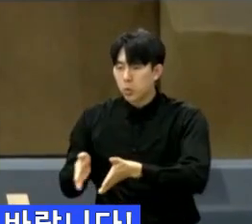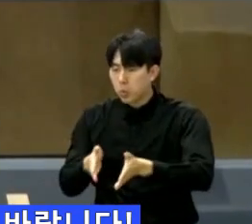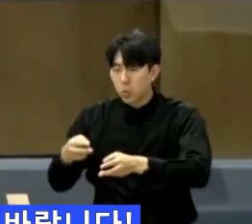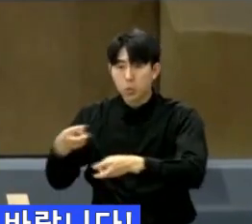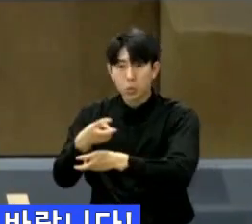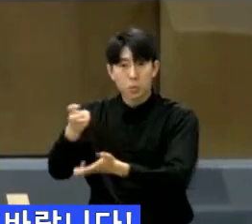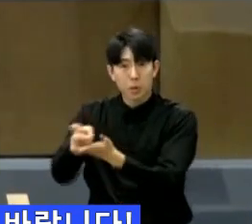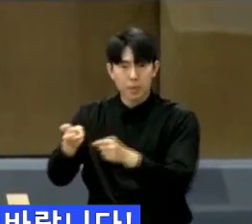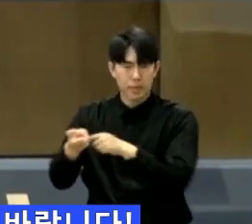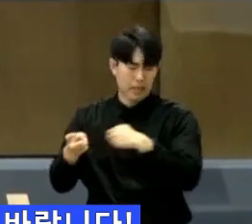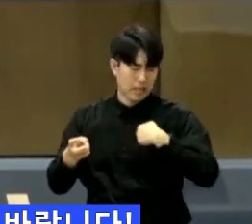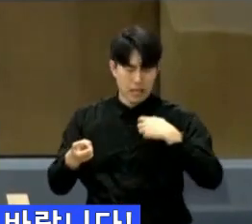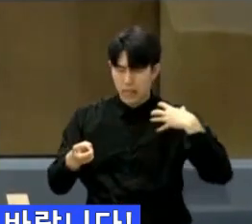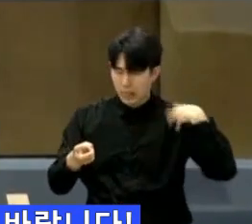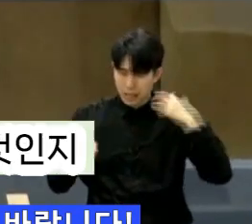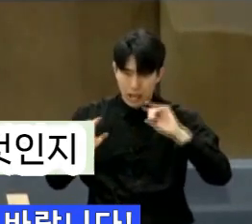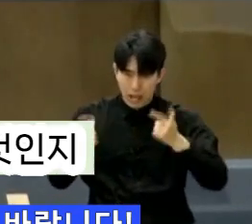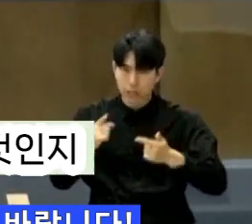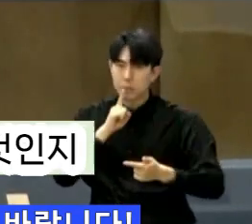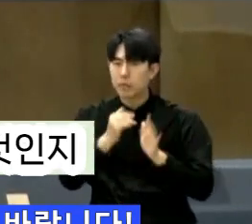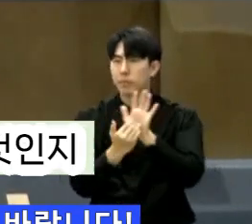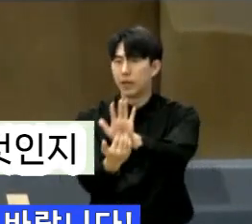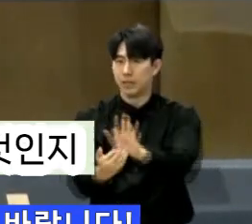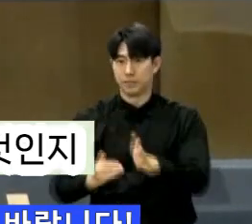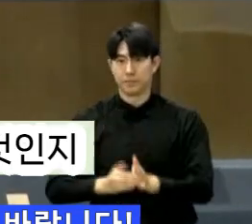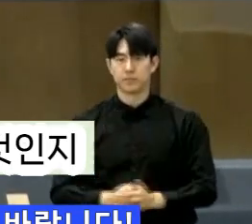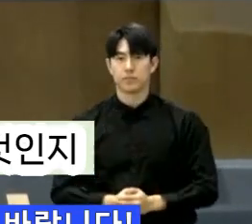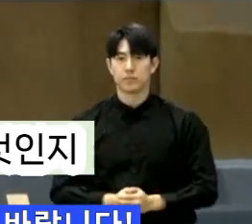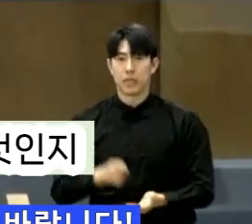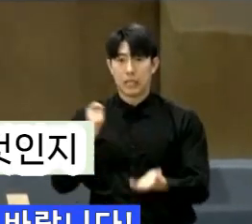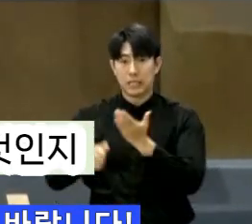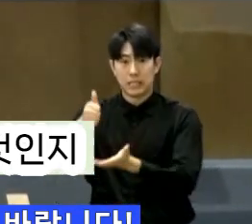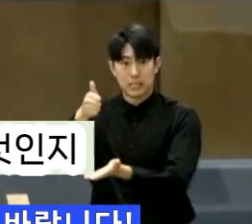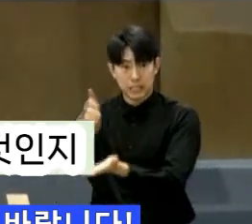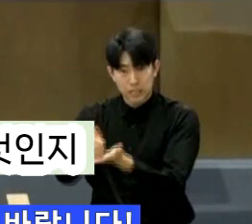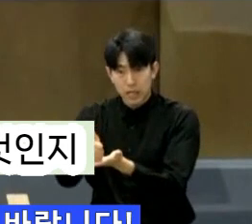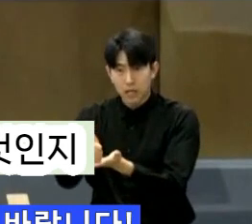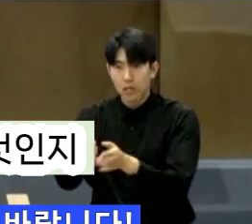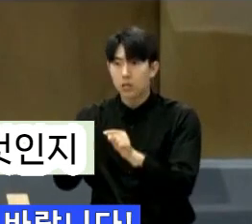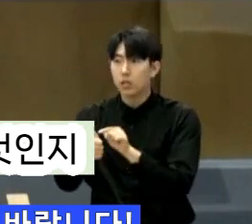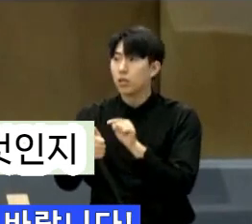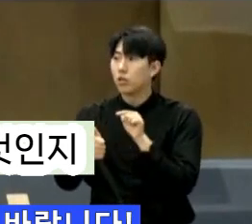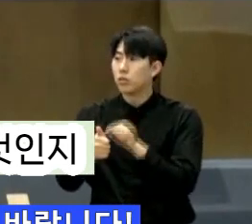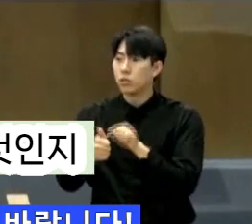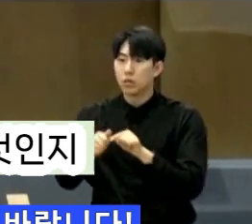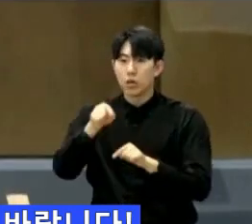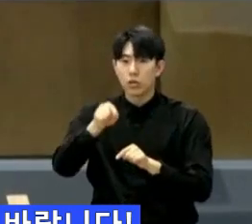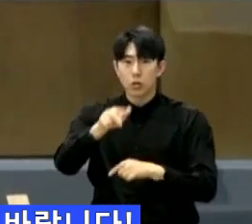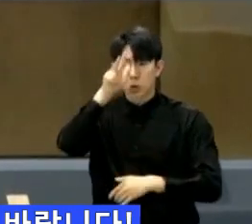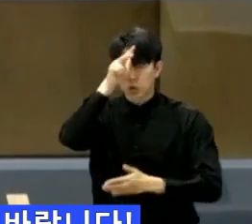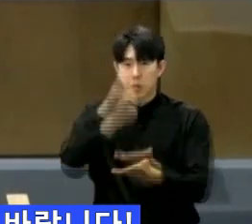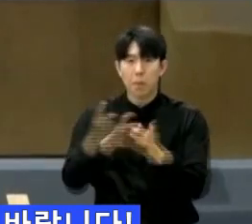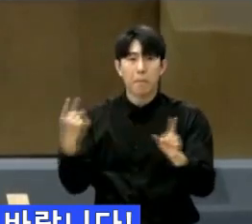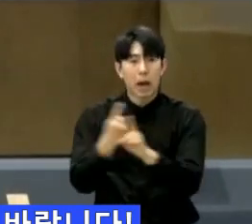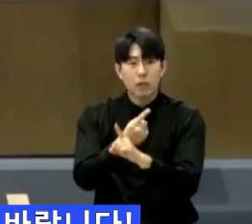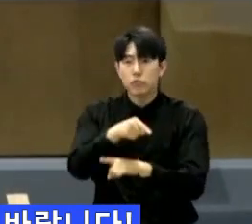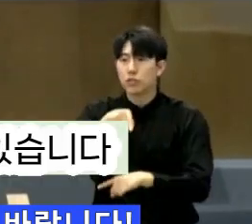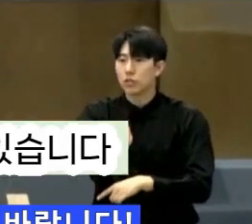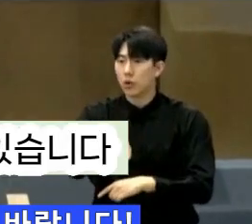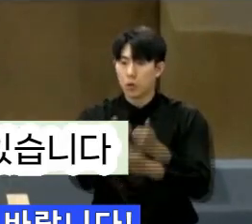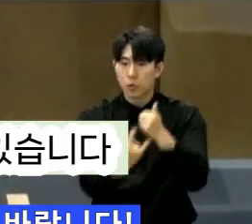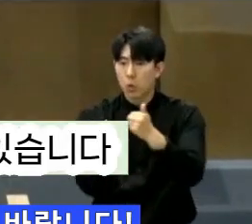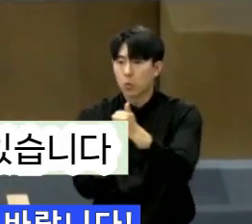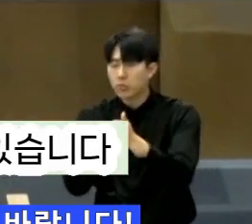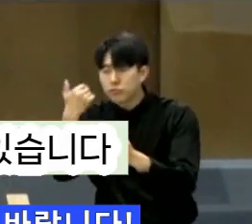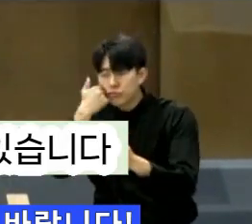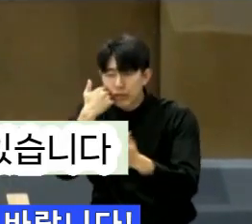경기도의회 의회규칙 제26조 제4항에 따르면 의장은 안건이 어느 상임위원회의 소관에 속하는 것인지 명백하지 아니하면